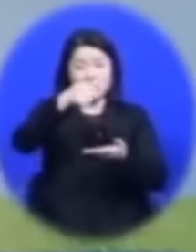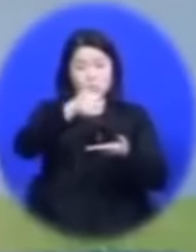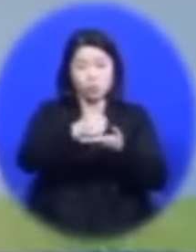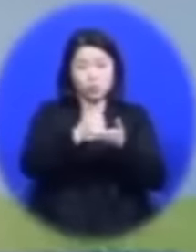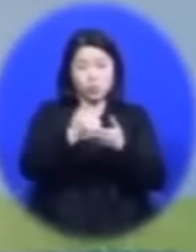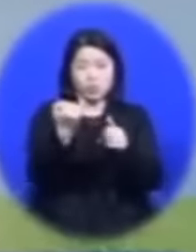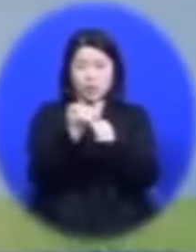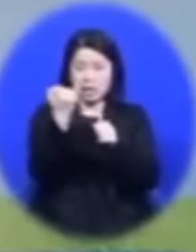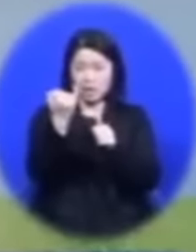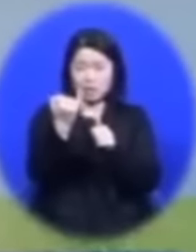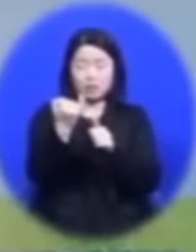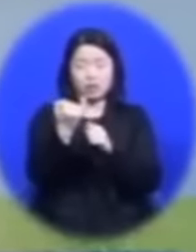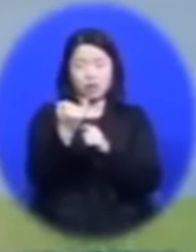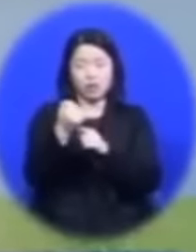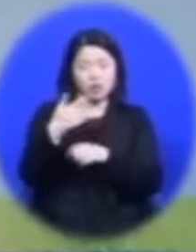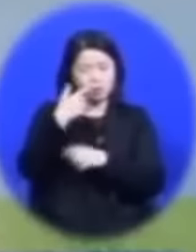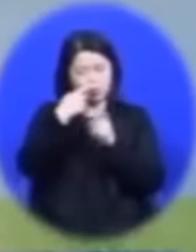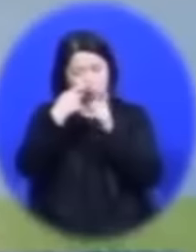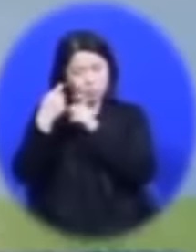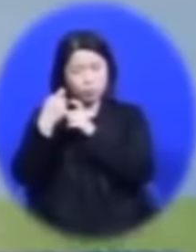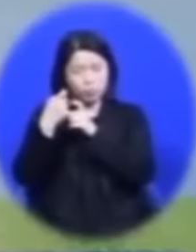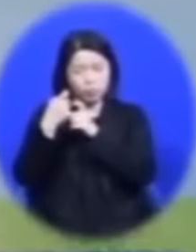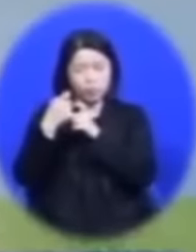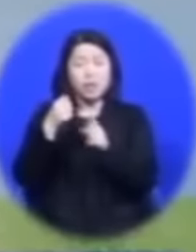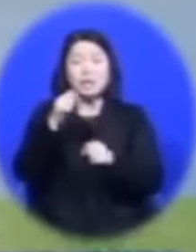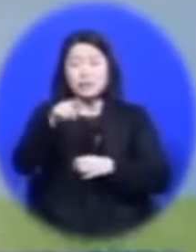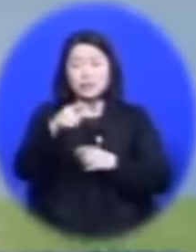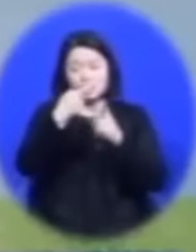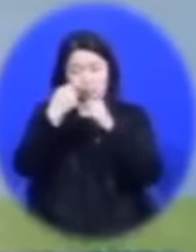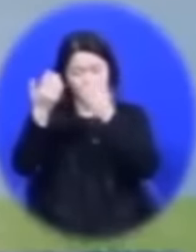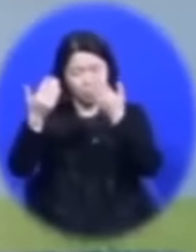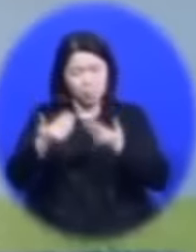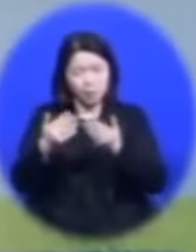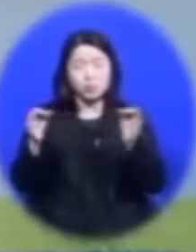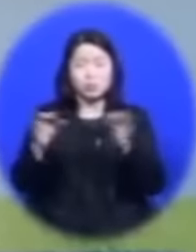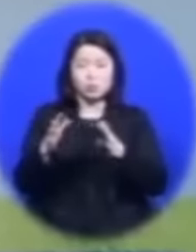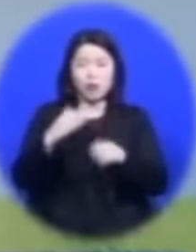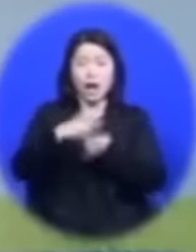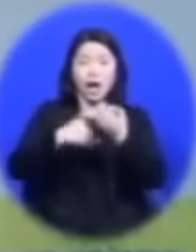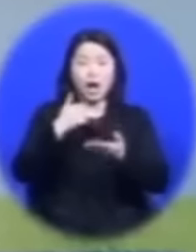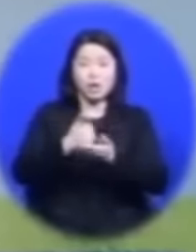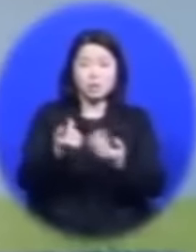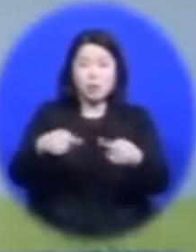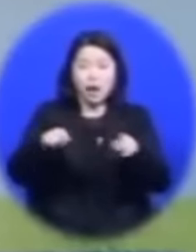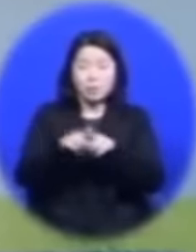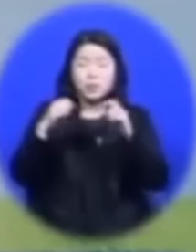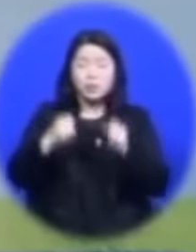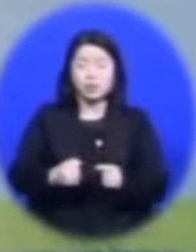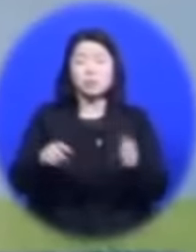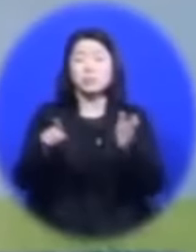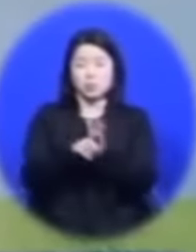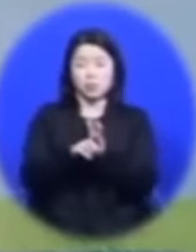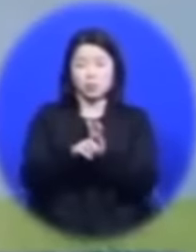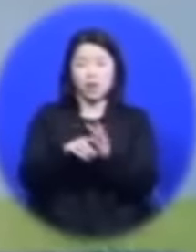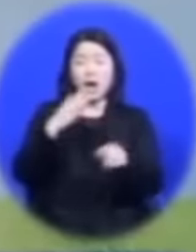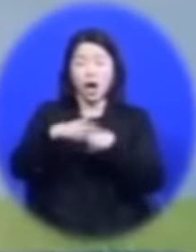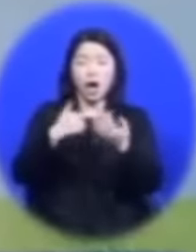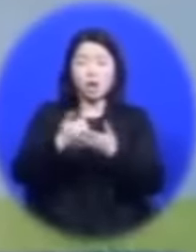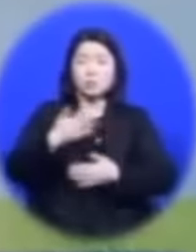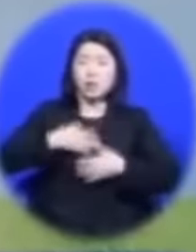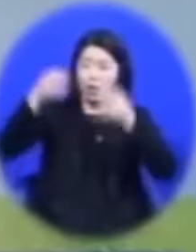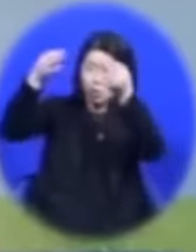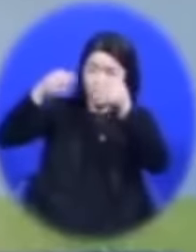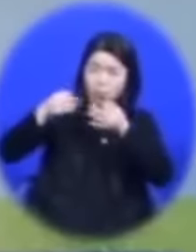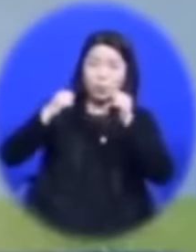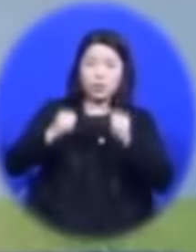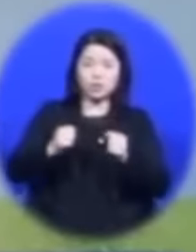합니다. 그런 유혹을 받는 순간에 하나님이 함께 계시다는 게 믿어지는 거예요. 하나님이 나를 보고